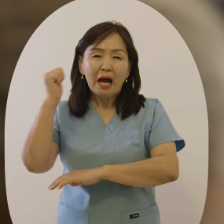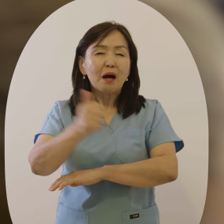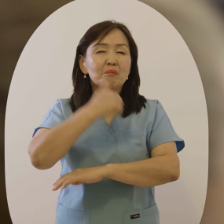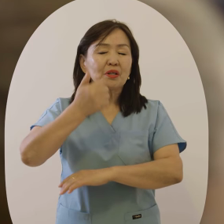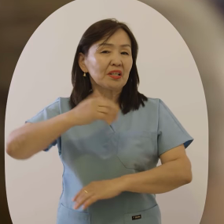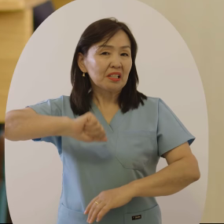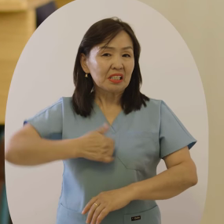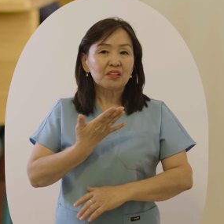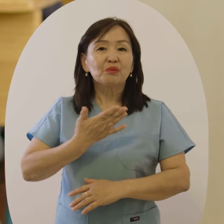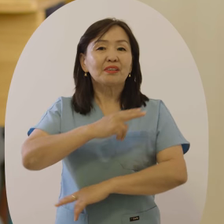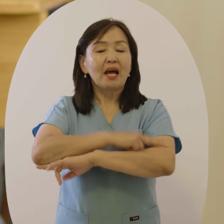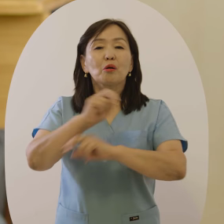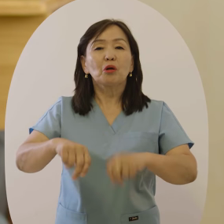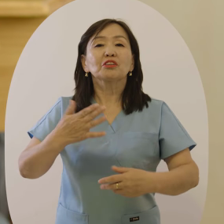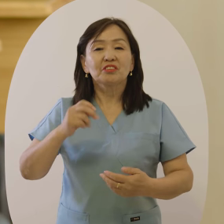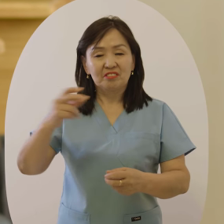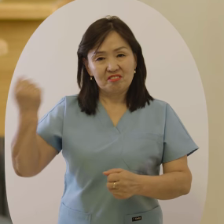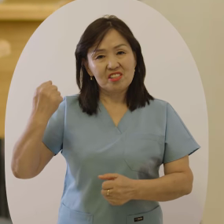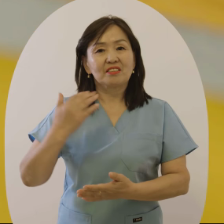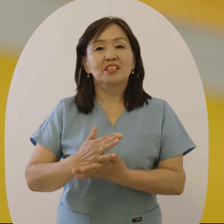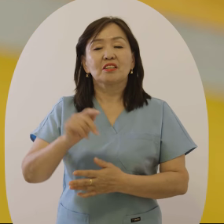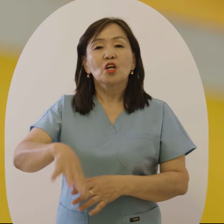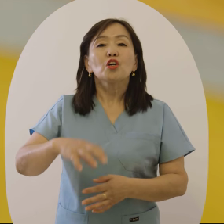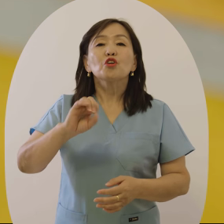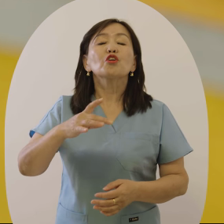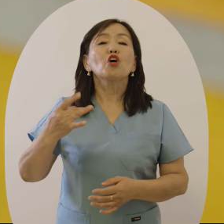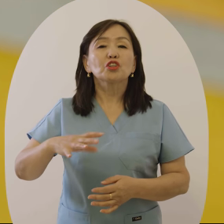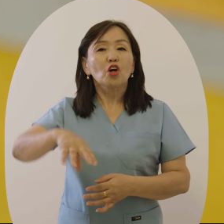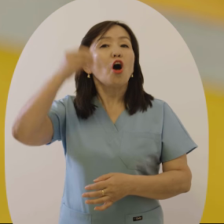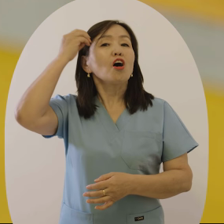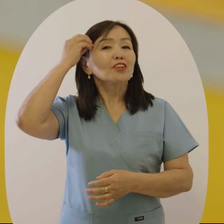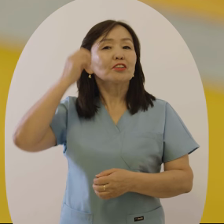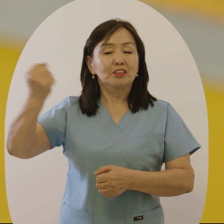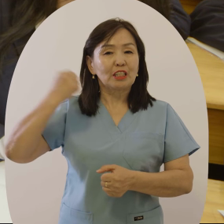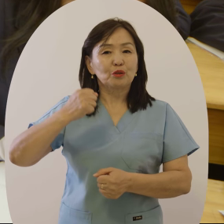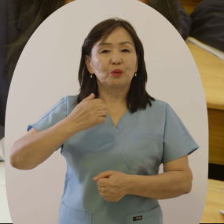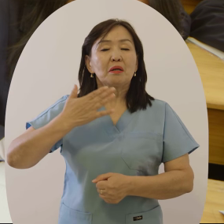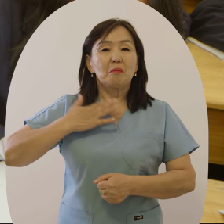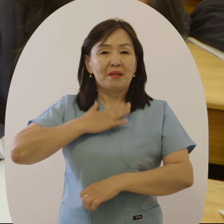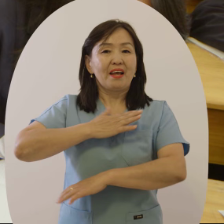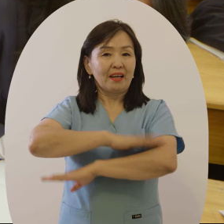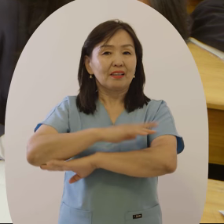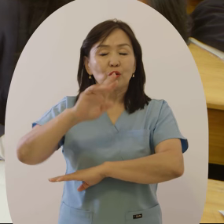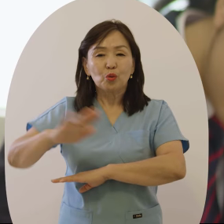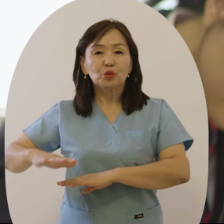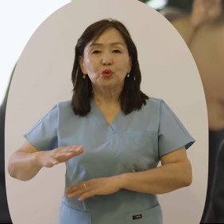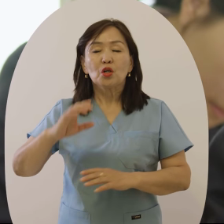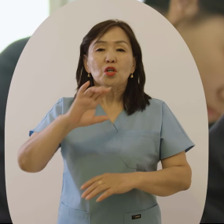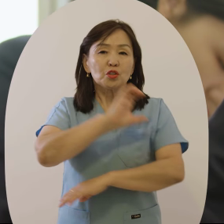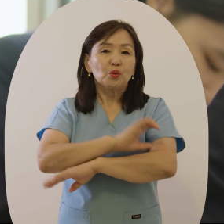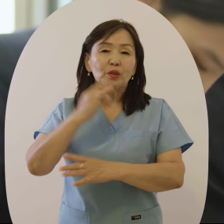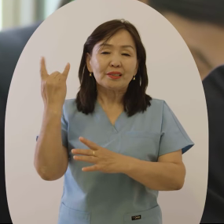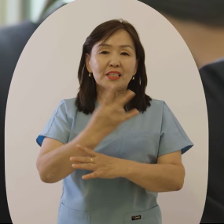анги болж чадсан юм. Энэ богино хугацаанд үр дүнд хүрч чадсан шалтгаан нь ерөөсөө л ойлголцол юм билээ. Манай ангийн хүүхдүүдэд